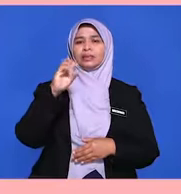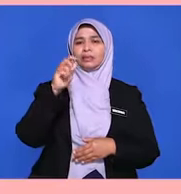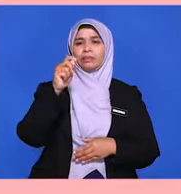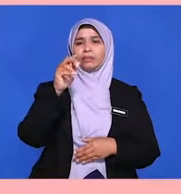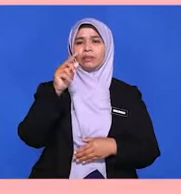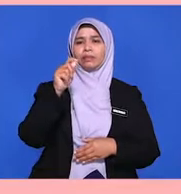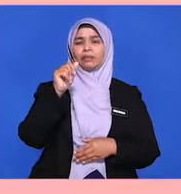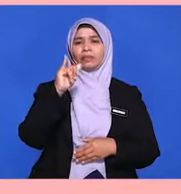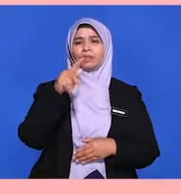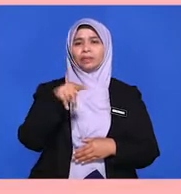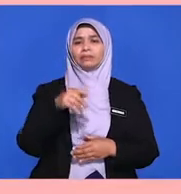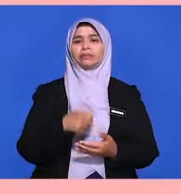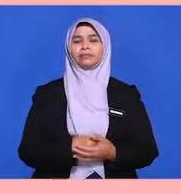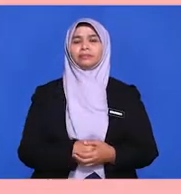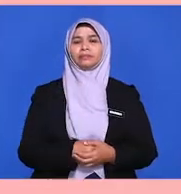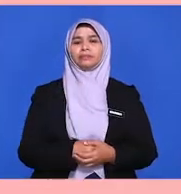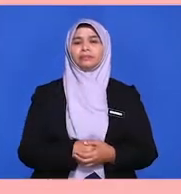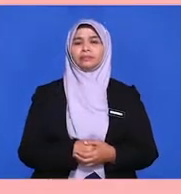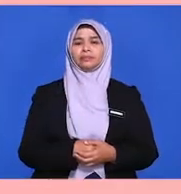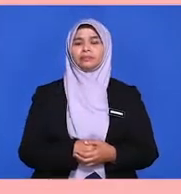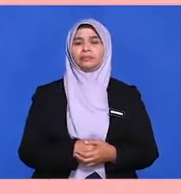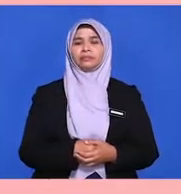prototip dihasilkan.